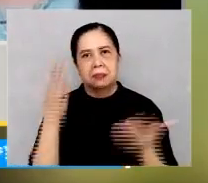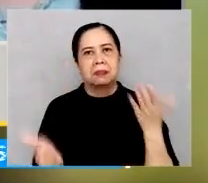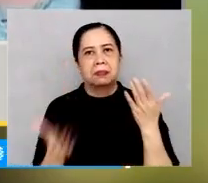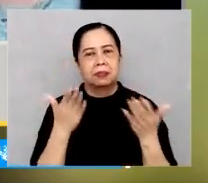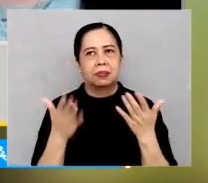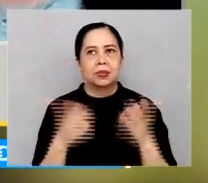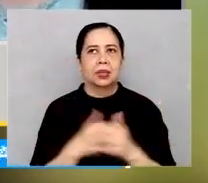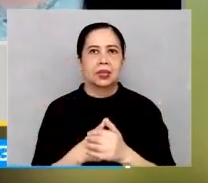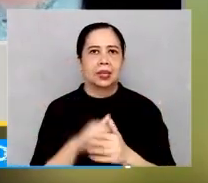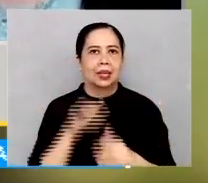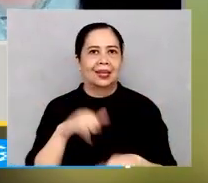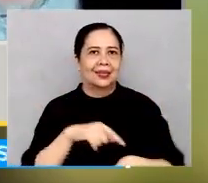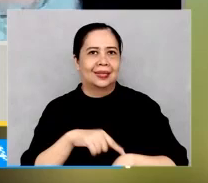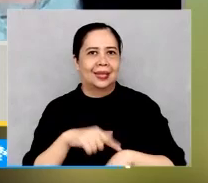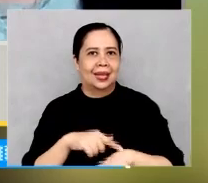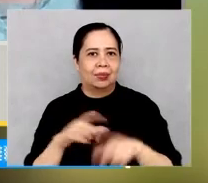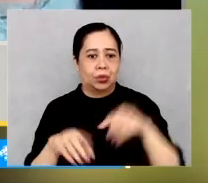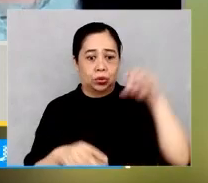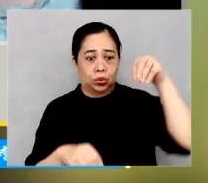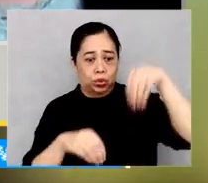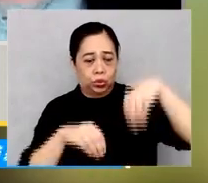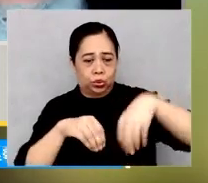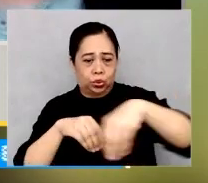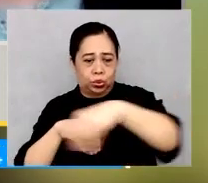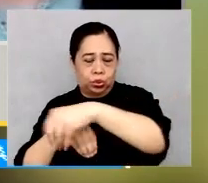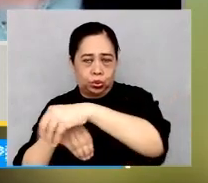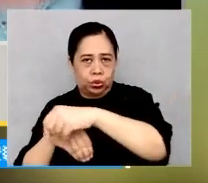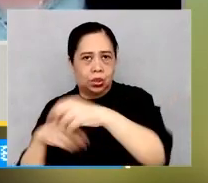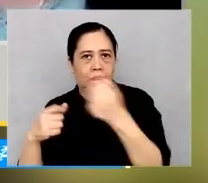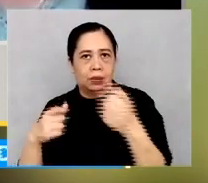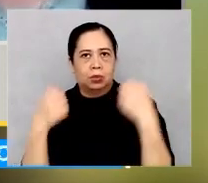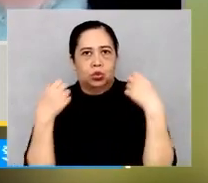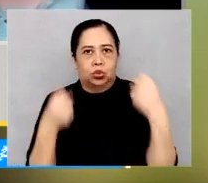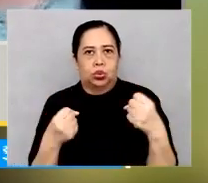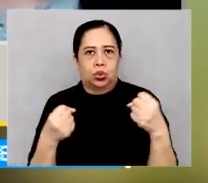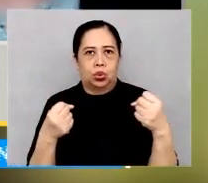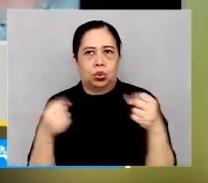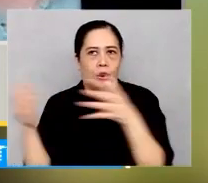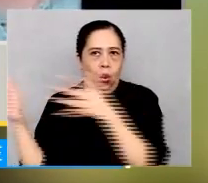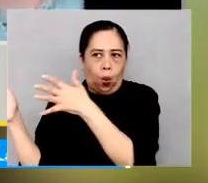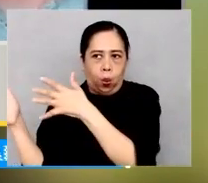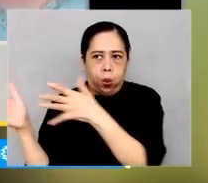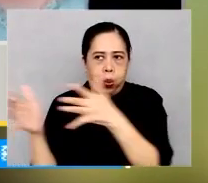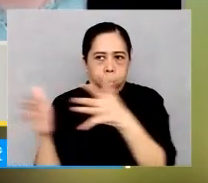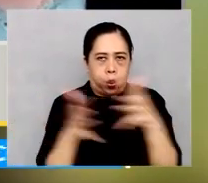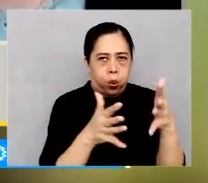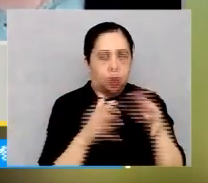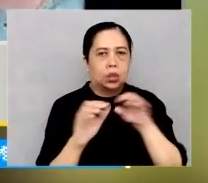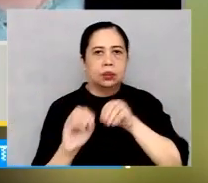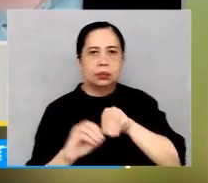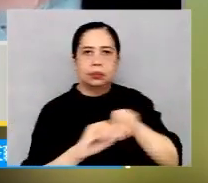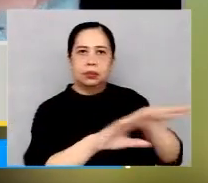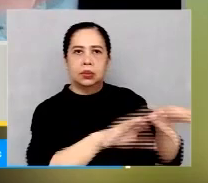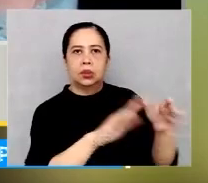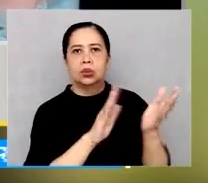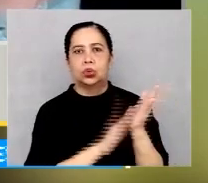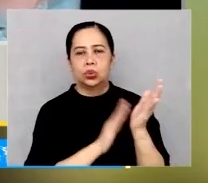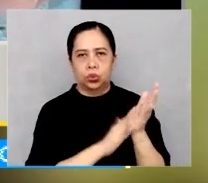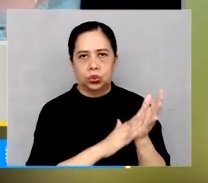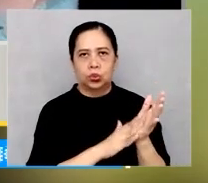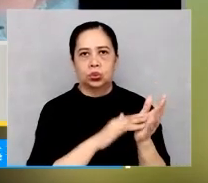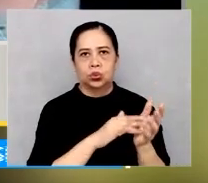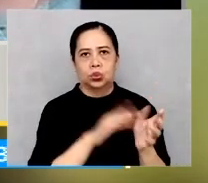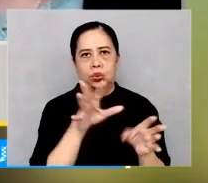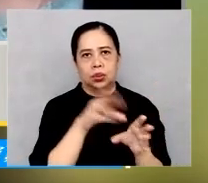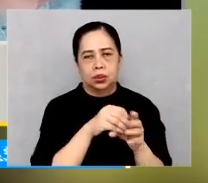talaga siguro that time po na medyo malakas ang hangin na nadala po sa vicinity ng school and na-affect po yung ating